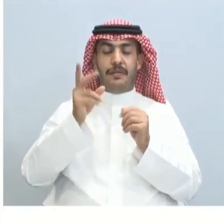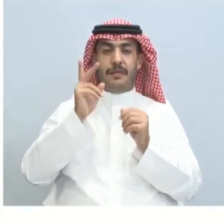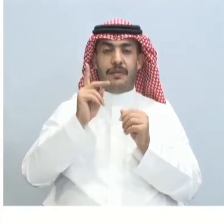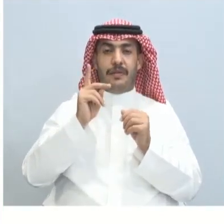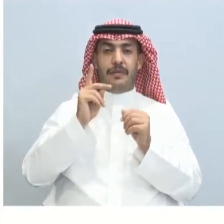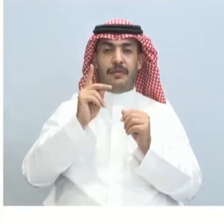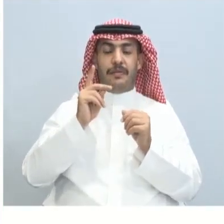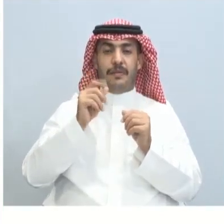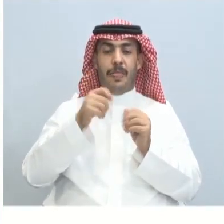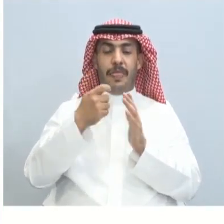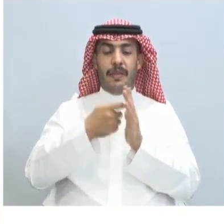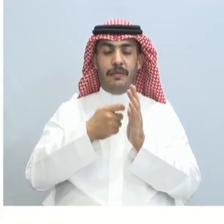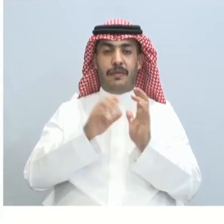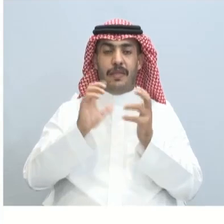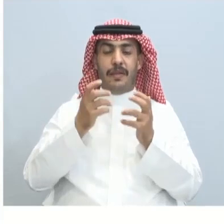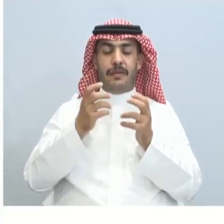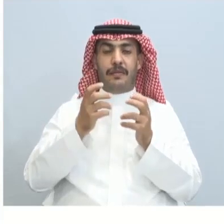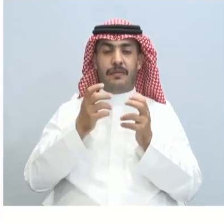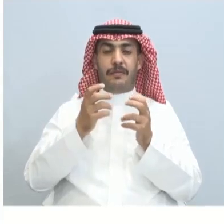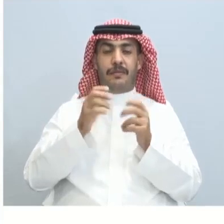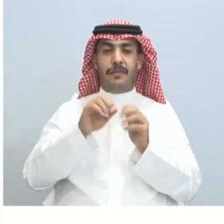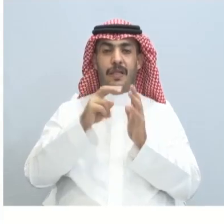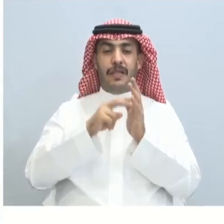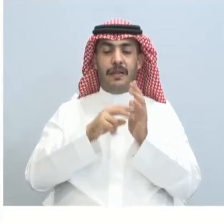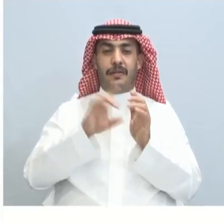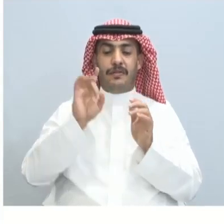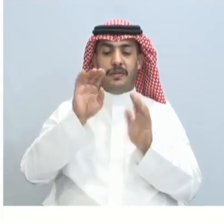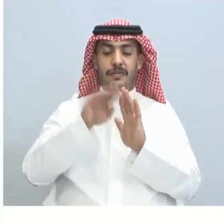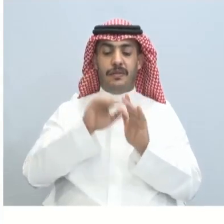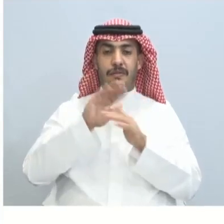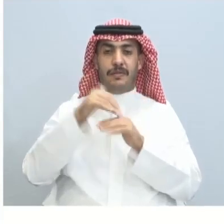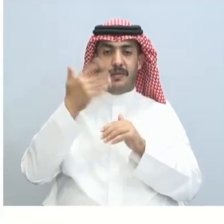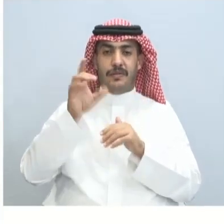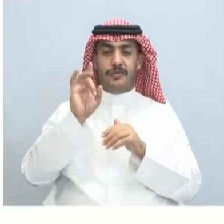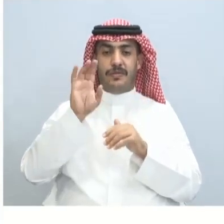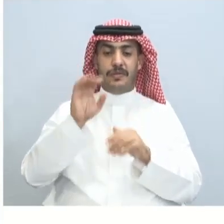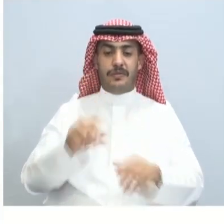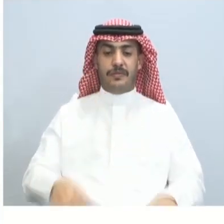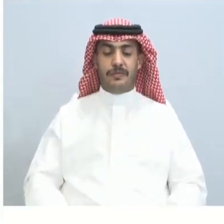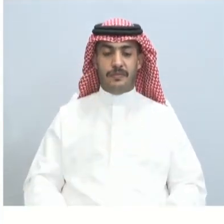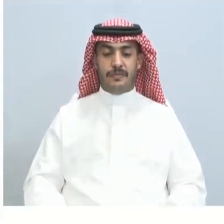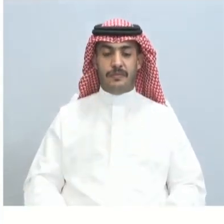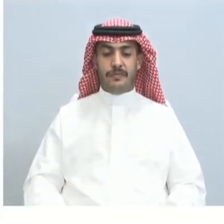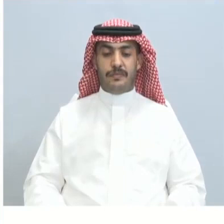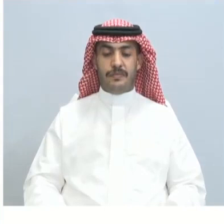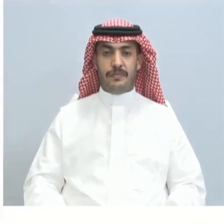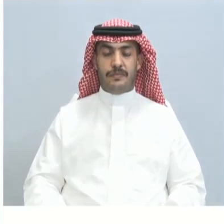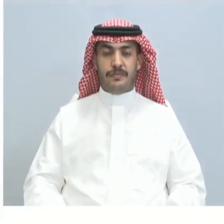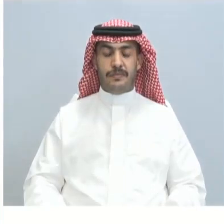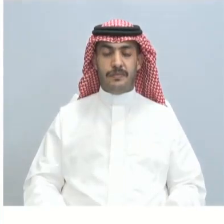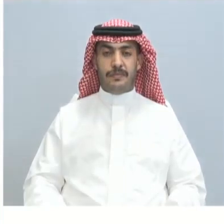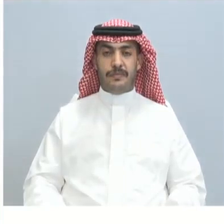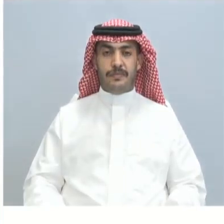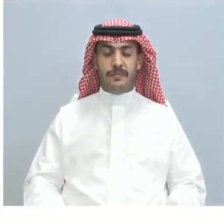ايضا الكتابات الاداريه والتقارير باذن الله في الدرس القادم سنتناوله اذا لو نظرنا الى